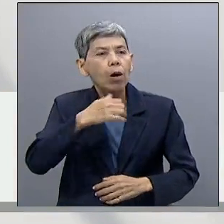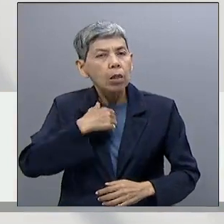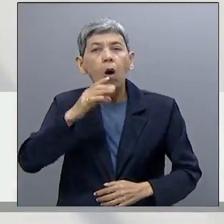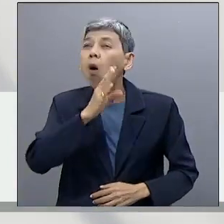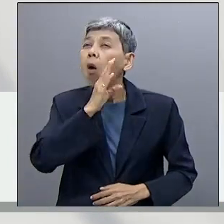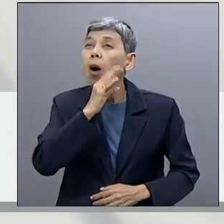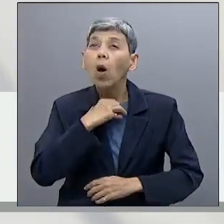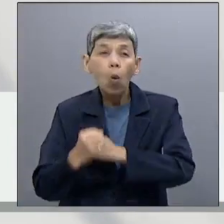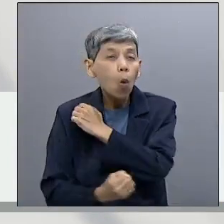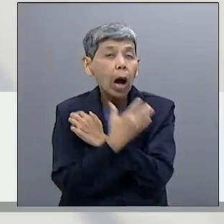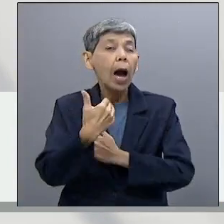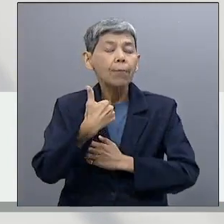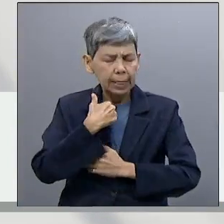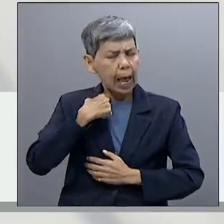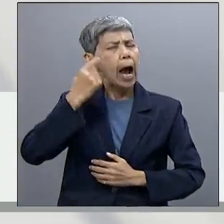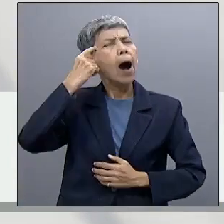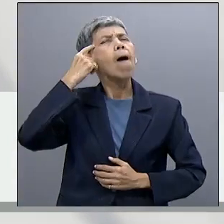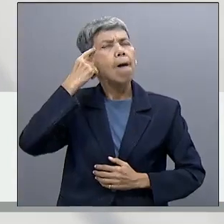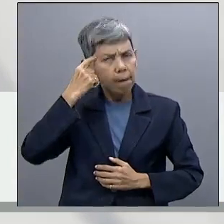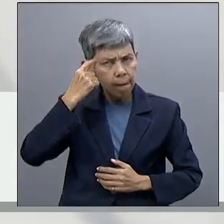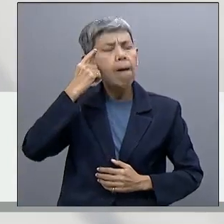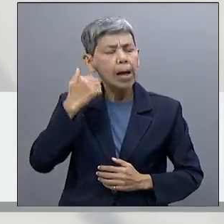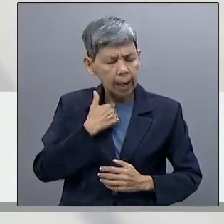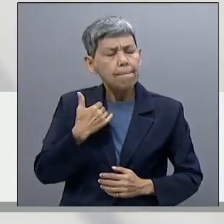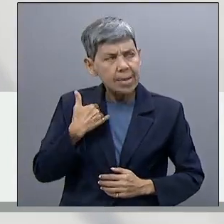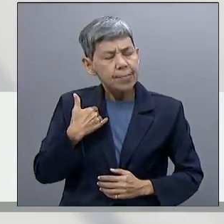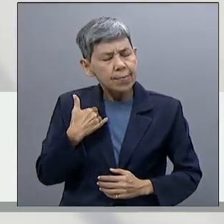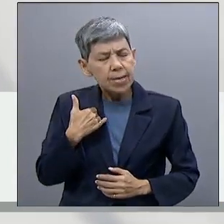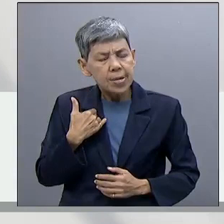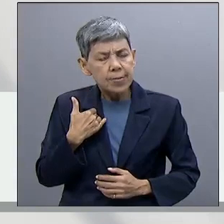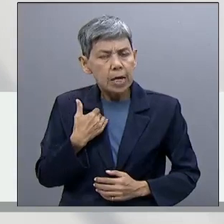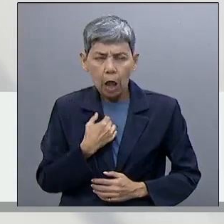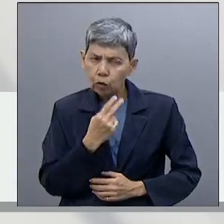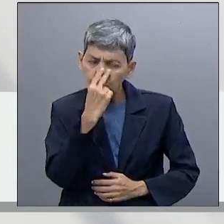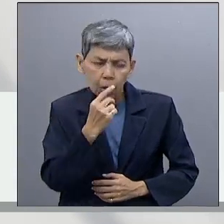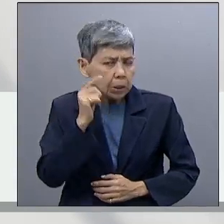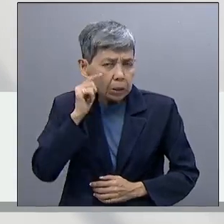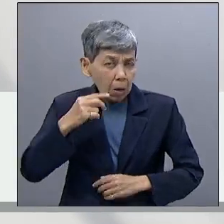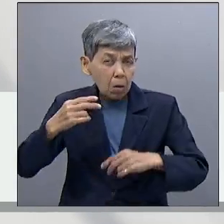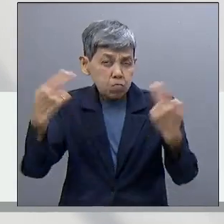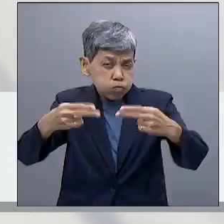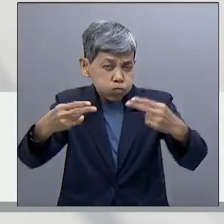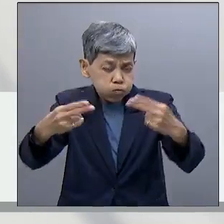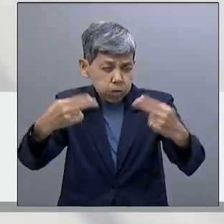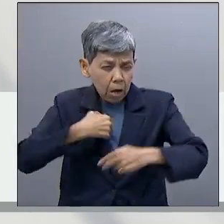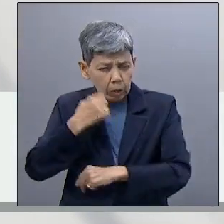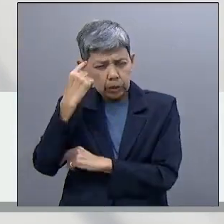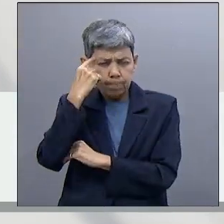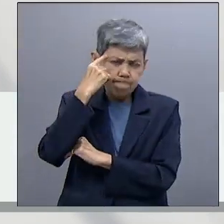รามีโอกาสก็มองช่องว่าเออเราก็พอมีช่องทางก็คือเราดูแล้วว่าเราจ